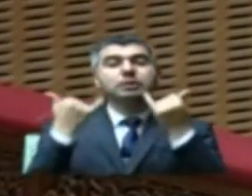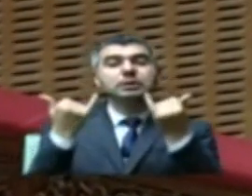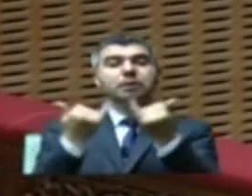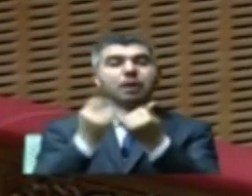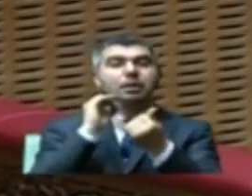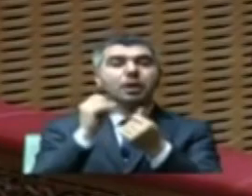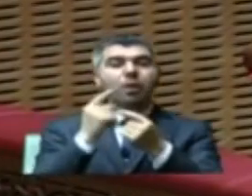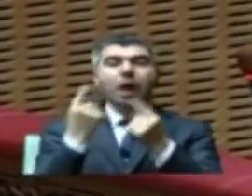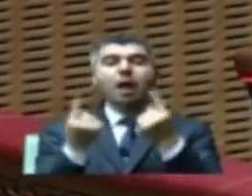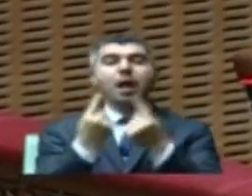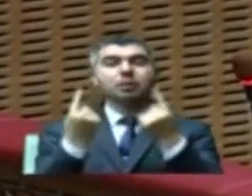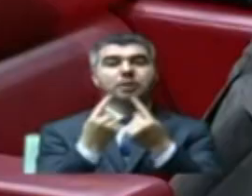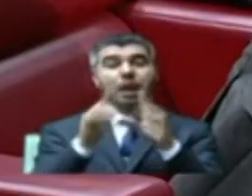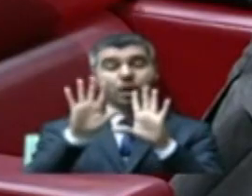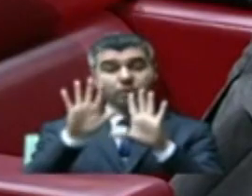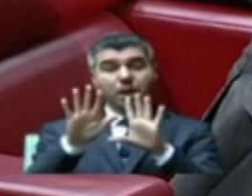بتاريخ